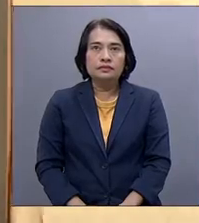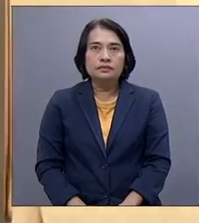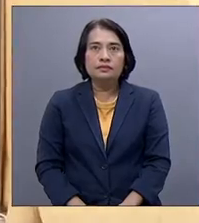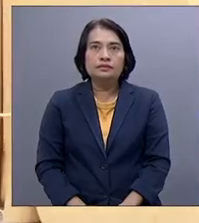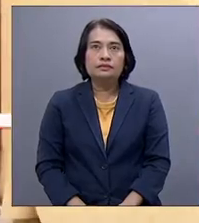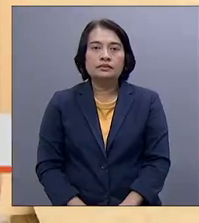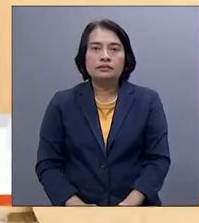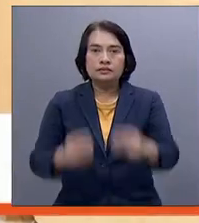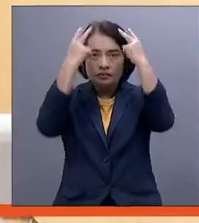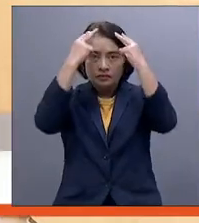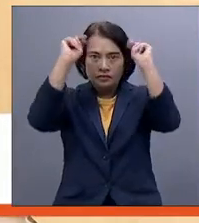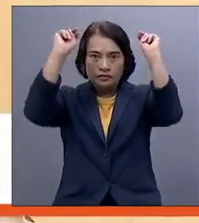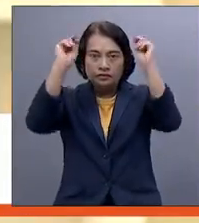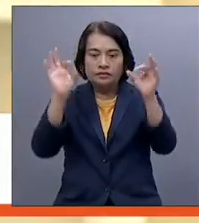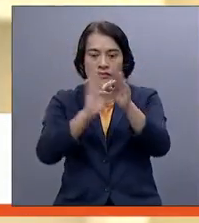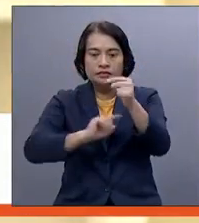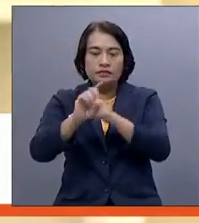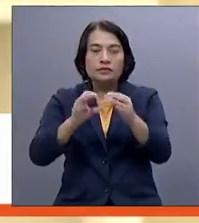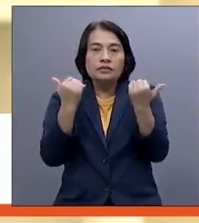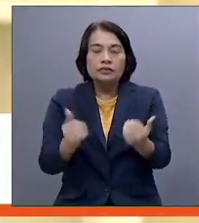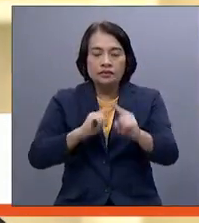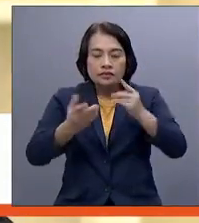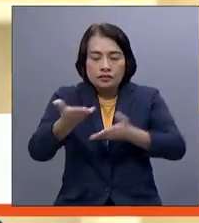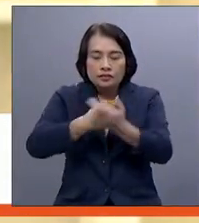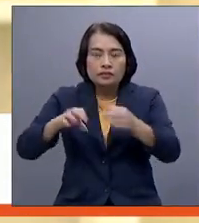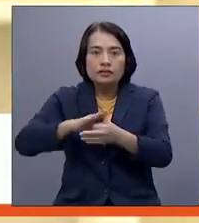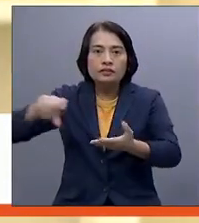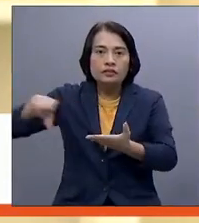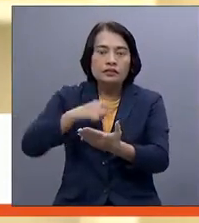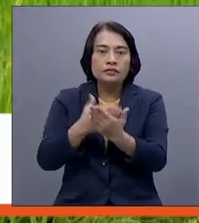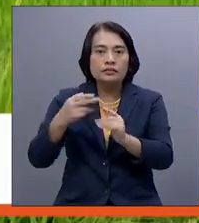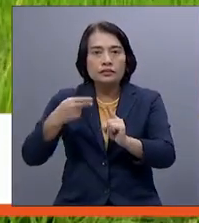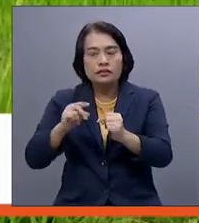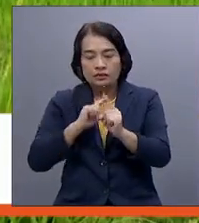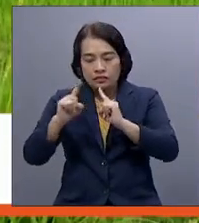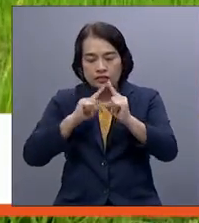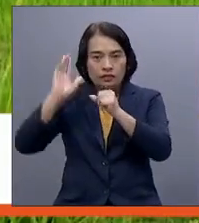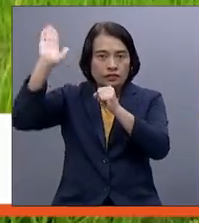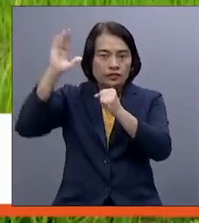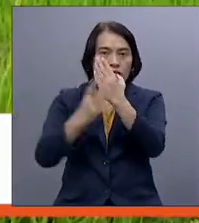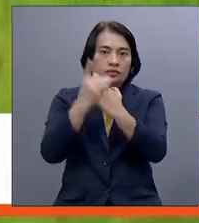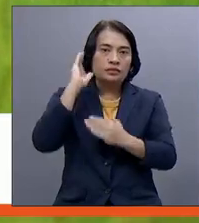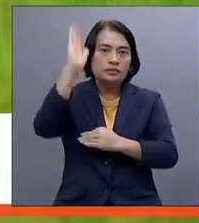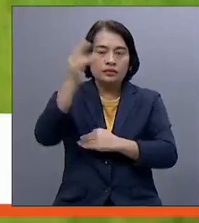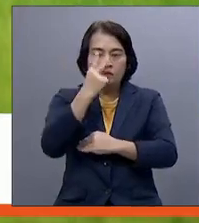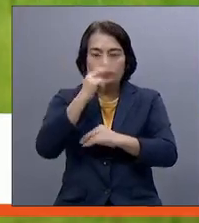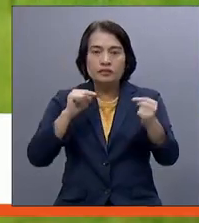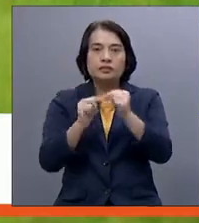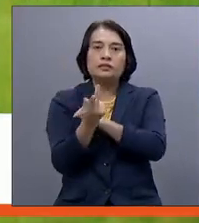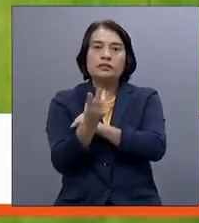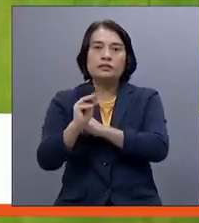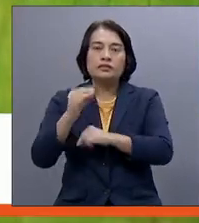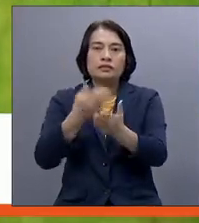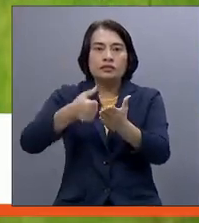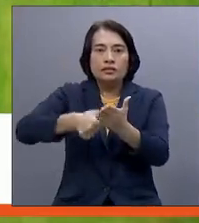นายกถกบอร์ดดิจิทัลวอลเล็ตวันนี้ก่อนนัดแถลงในสัปดาห์หน้าด้านคลังเตรียมชงครม.เศรษฐกิจแก้หนี้สินช่วย